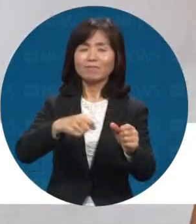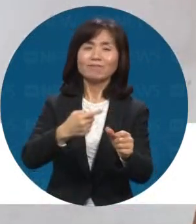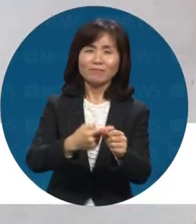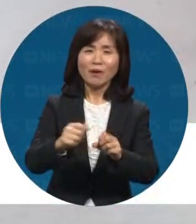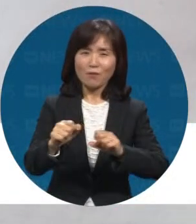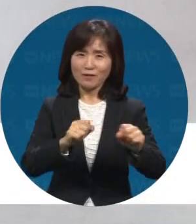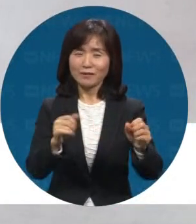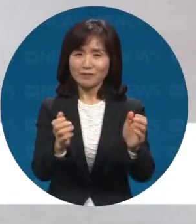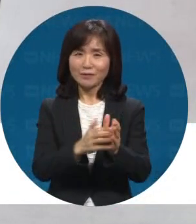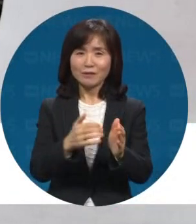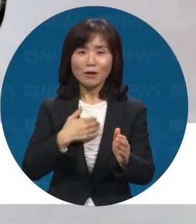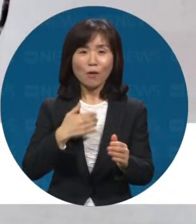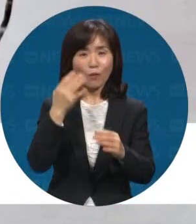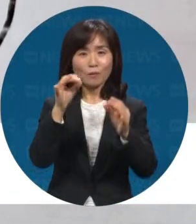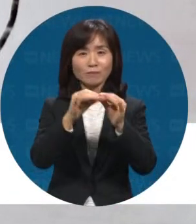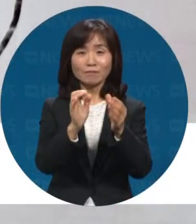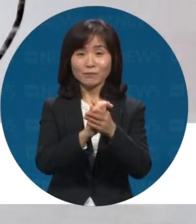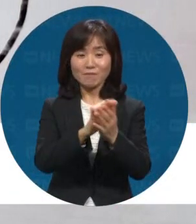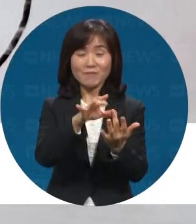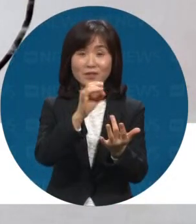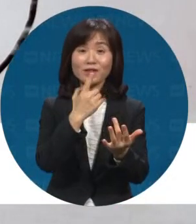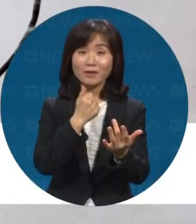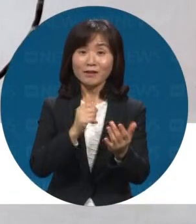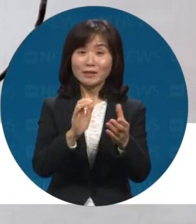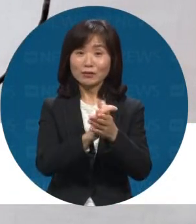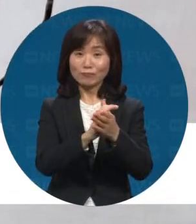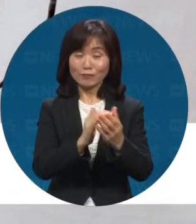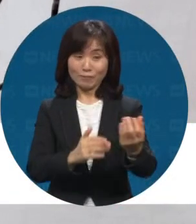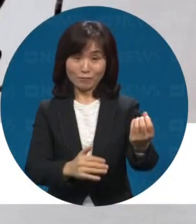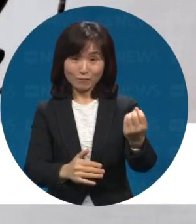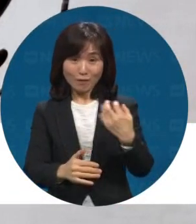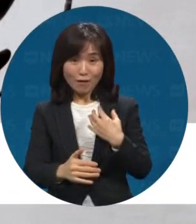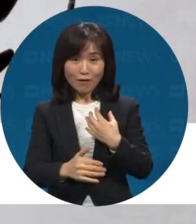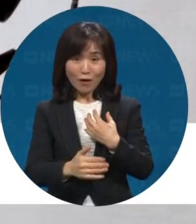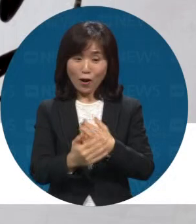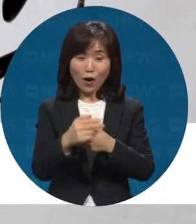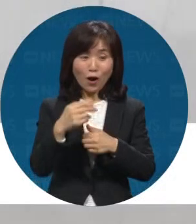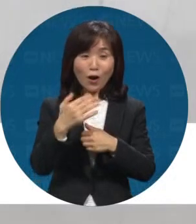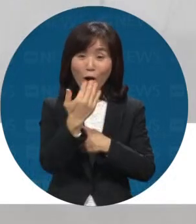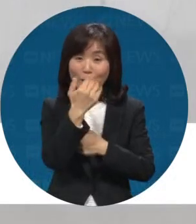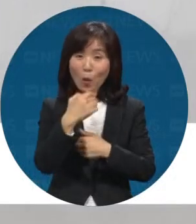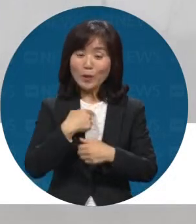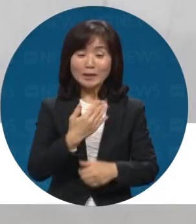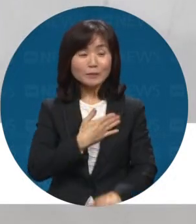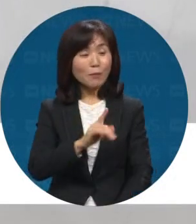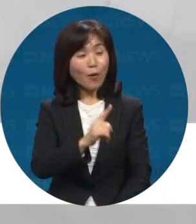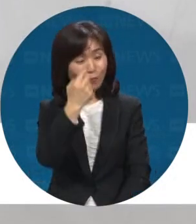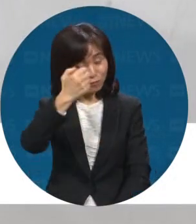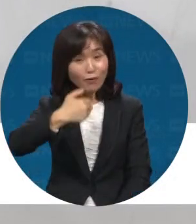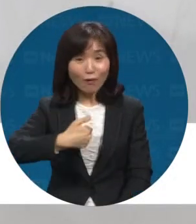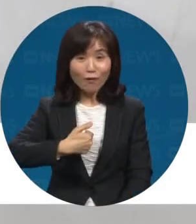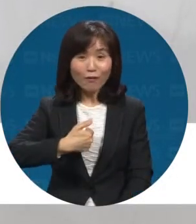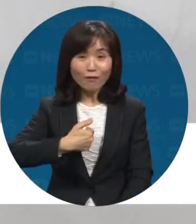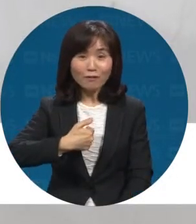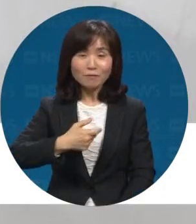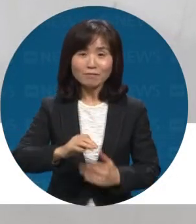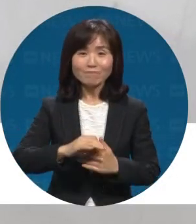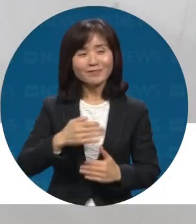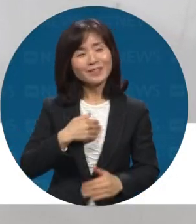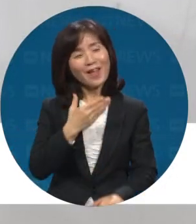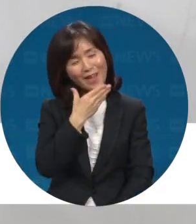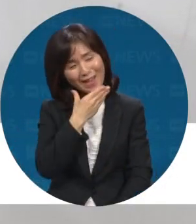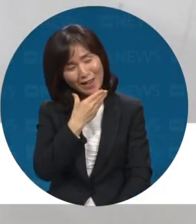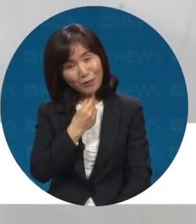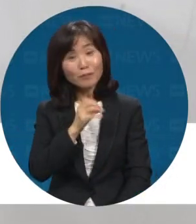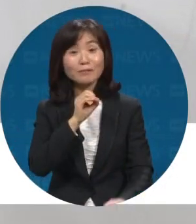저를 공감 친구로 뽑은 아이가 저에게 와서 선생님 오늘 기분이 어떠세요 하면서 말을 걸어요 그러면 선생님